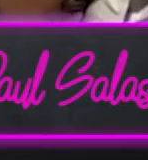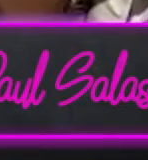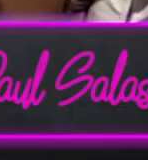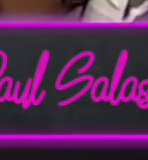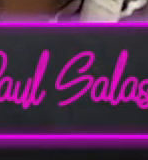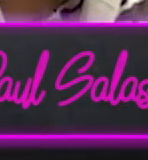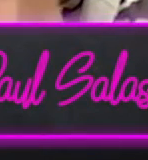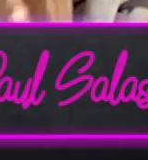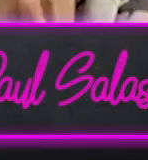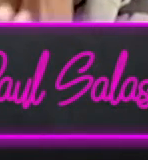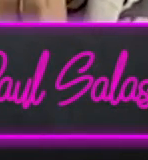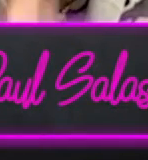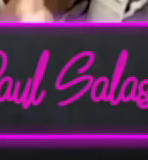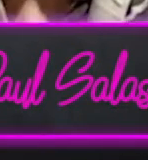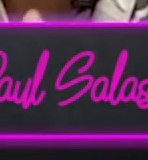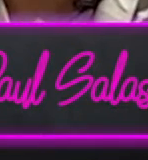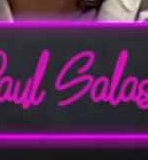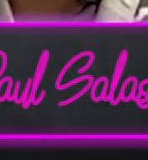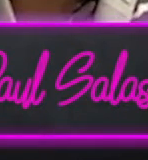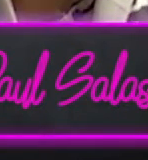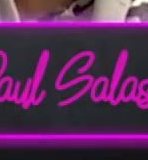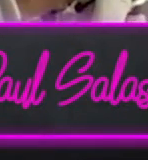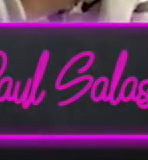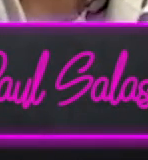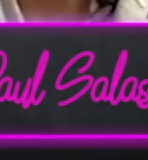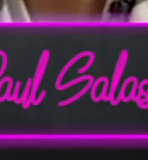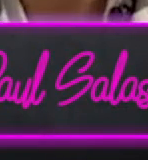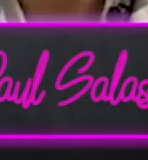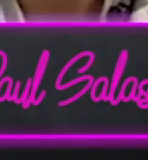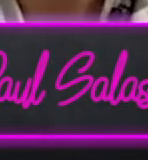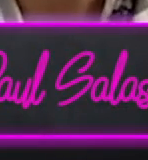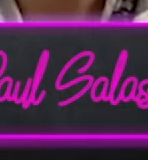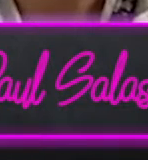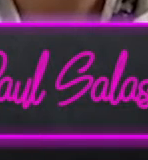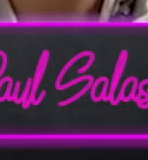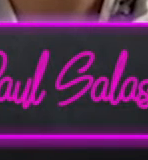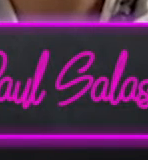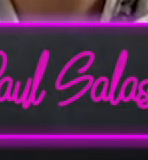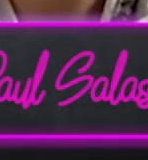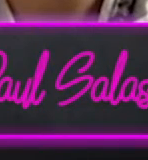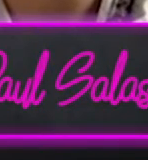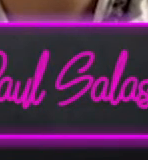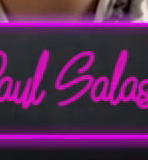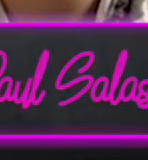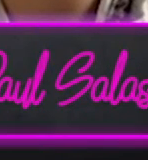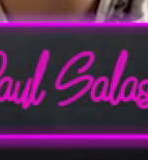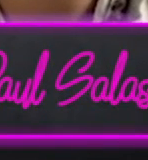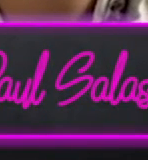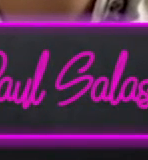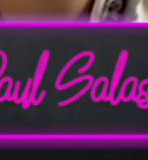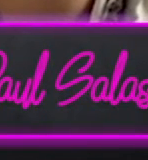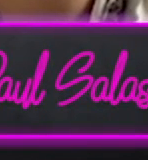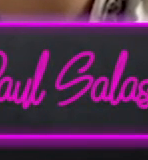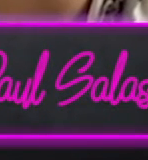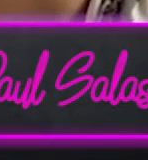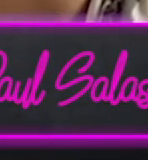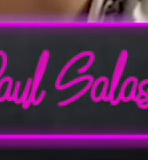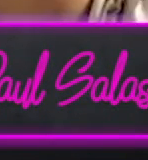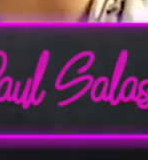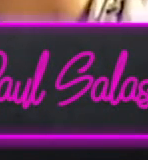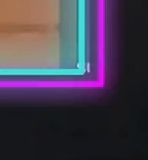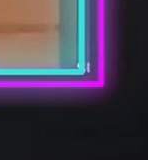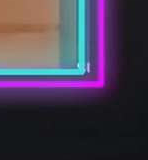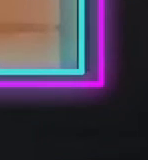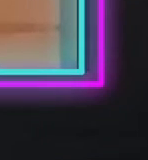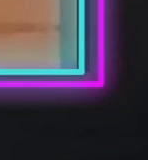kong mag-guest dito. Diba? Isang karangalan po. Thank you po sa pag-invite sa akin. Uy, nako, thank you. At pinagbigyan mo kami, ha? Kahit alam namin busy ka at